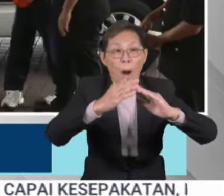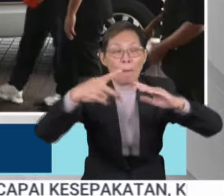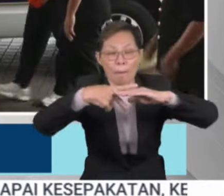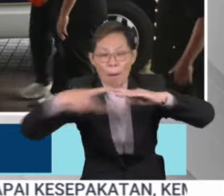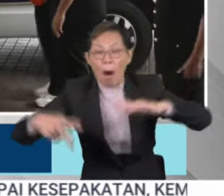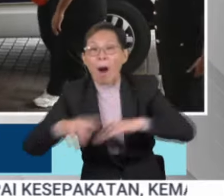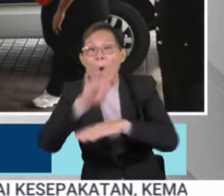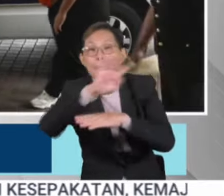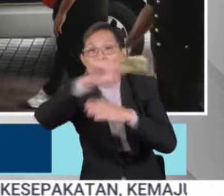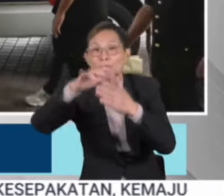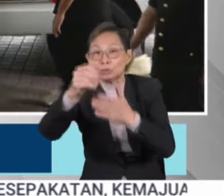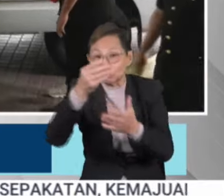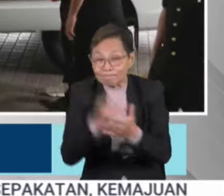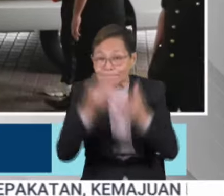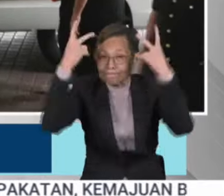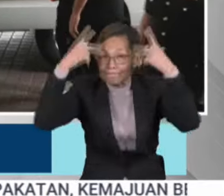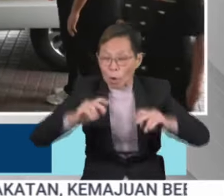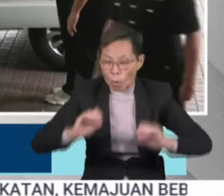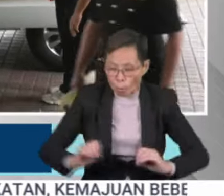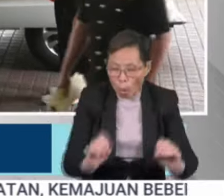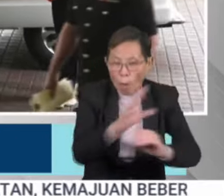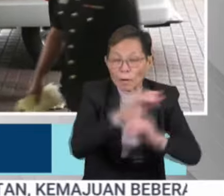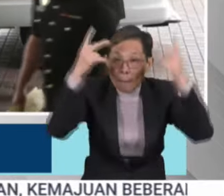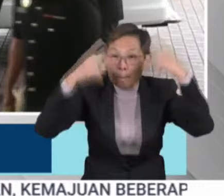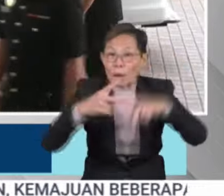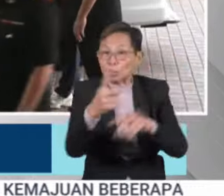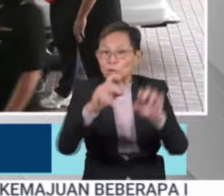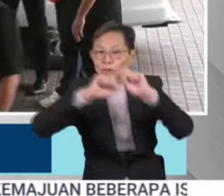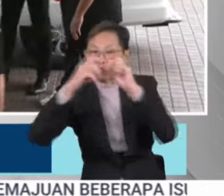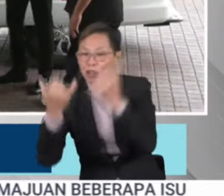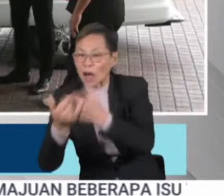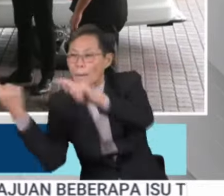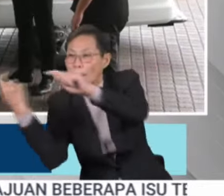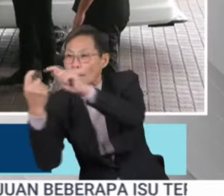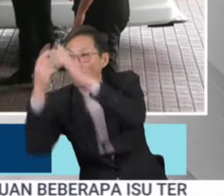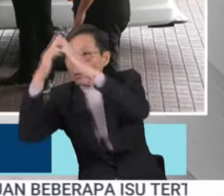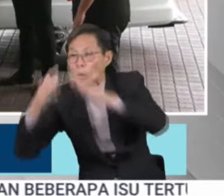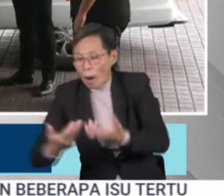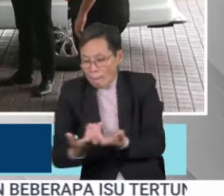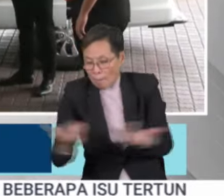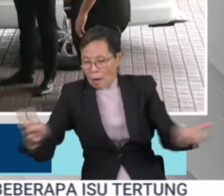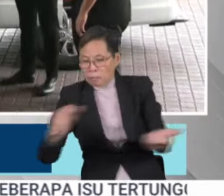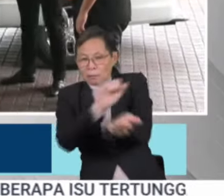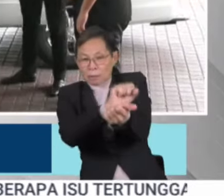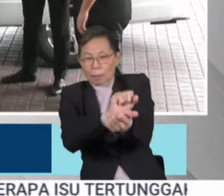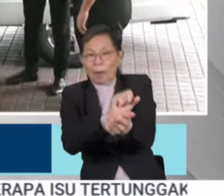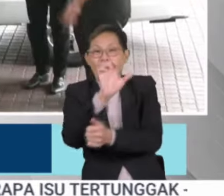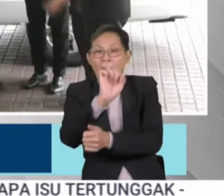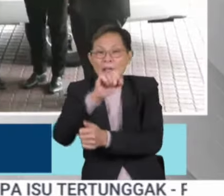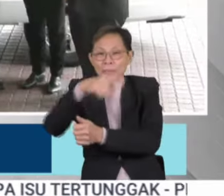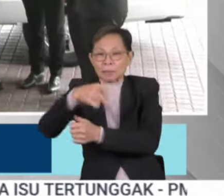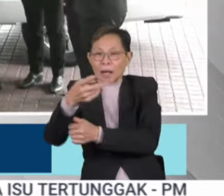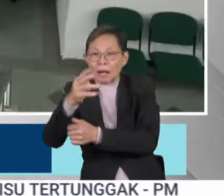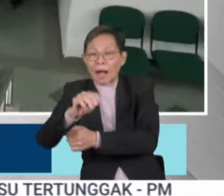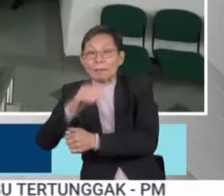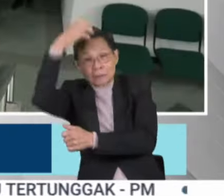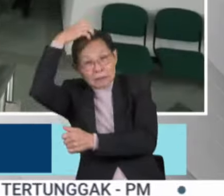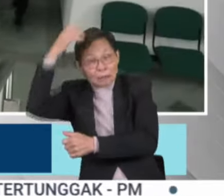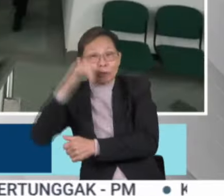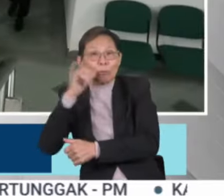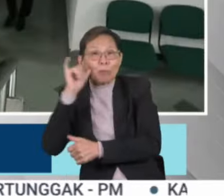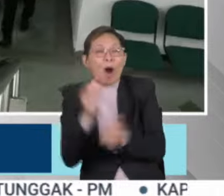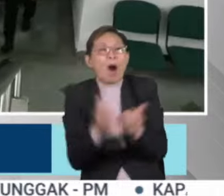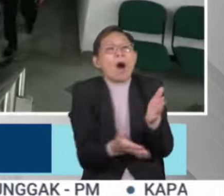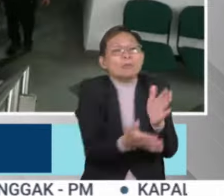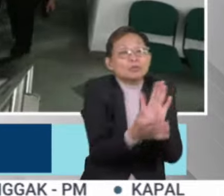lebih RM4 juta. Pengarah operasi dan pengarah dua syarikat pemaju perumahan berasingan ditahan SPRM Selangor semalam.